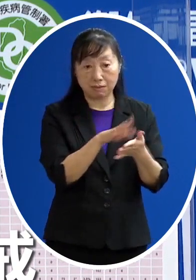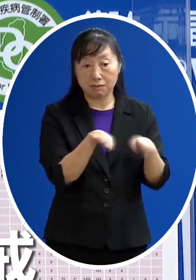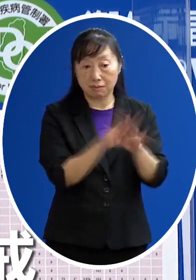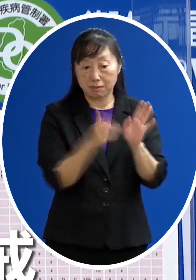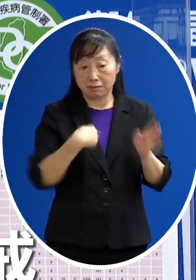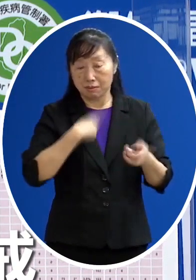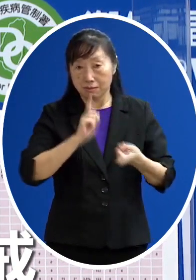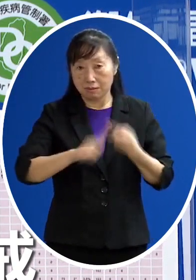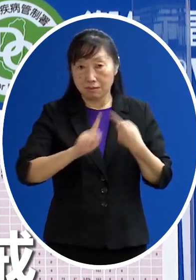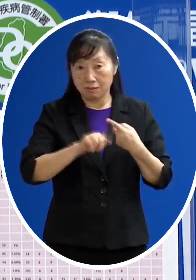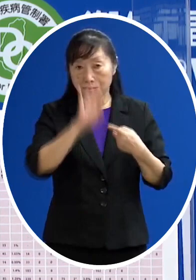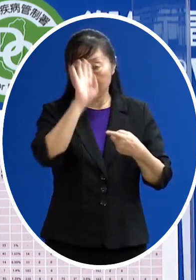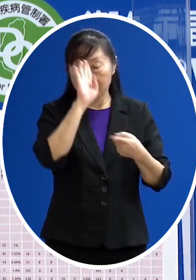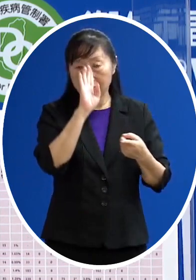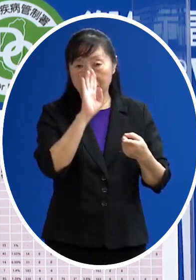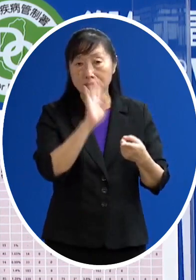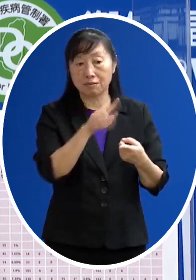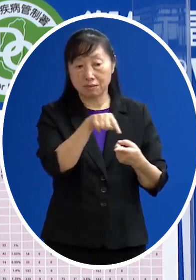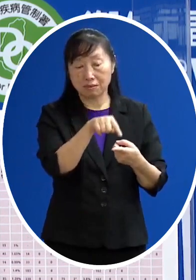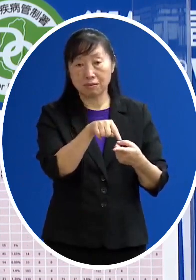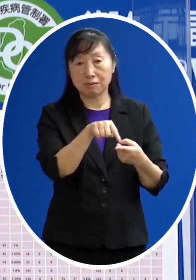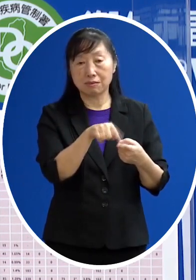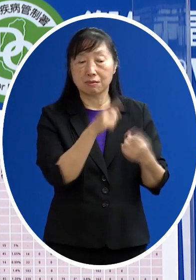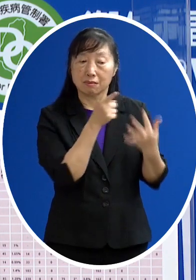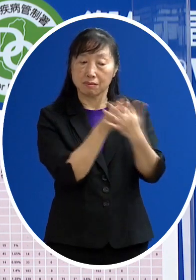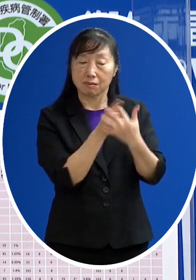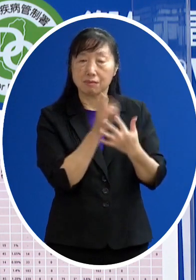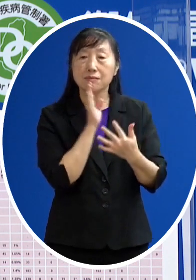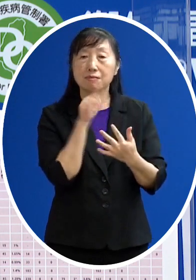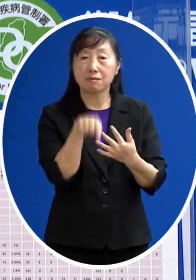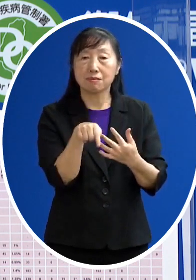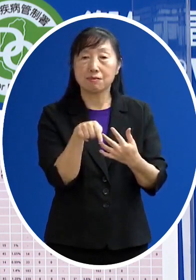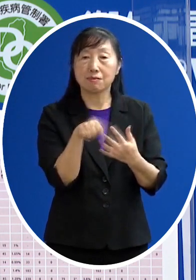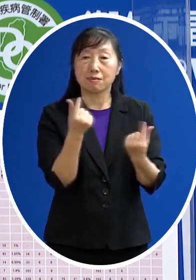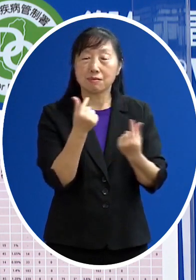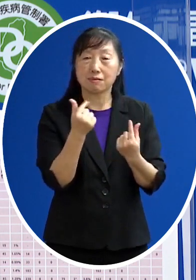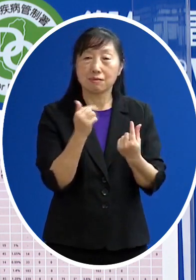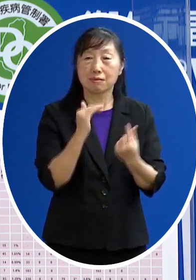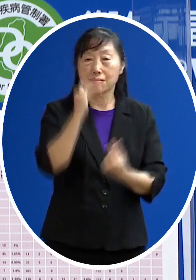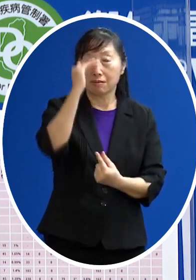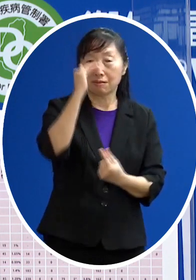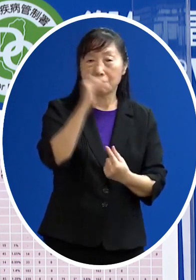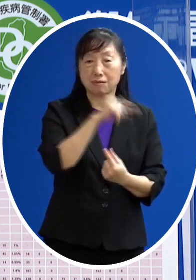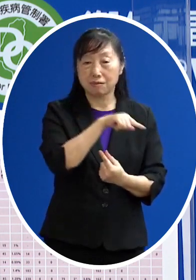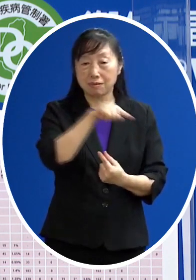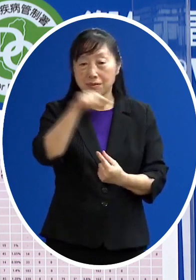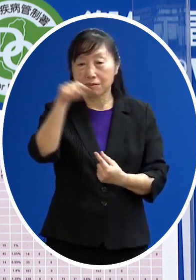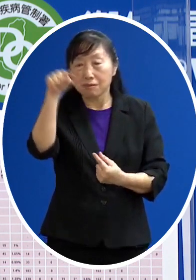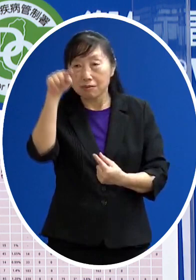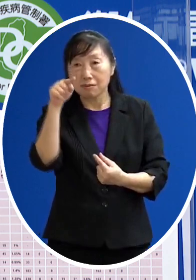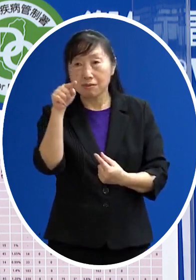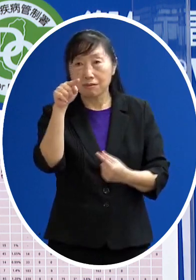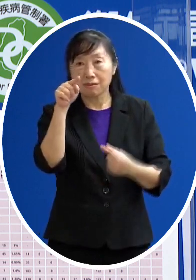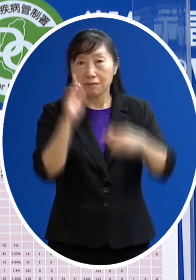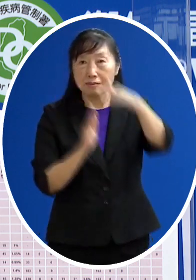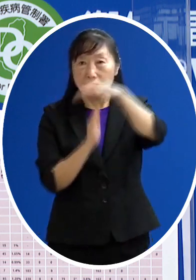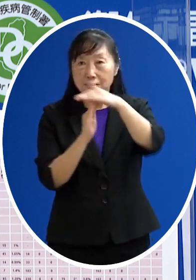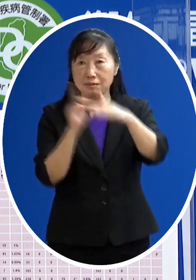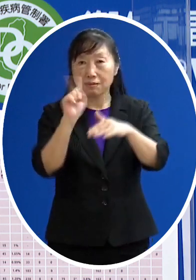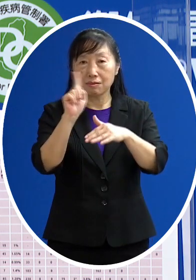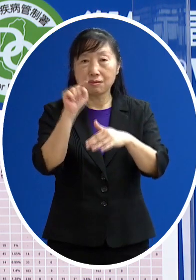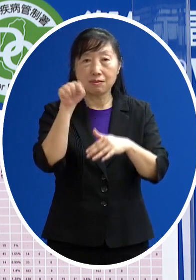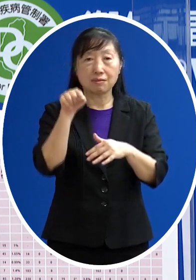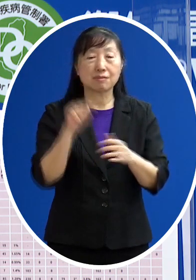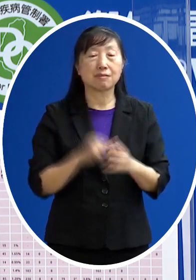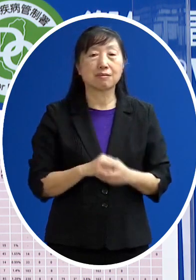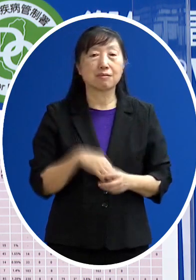一个趋势，哈，确实是也看到好像，哈，这个高峰哈已经到了某一个点。那不过呢，哈，我